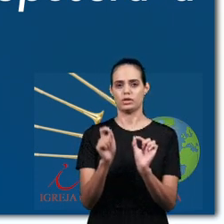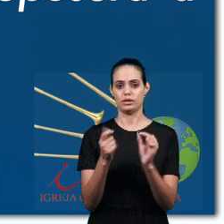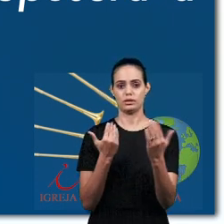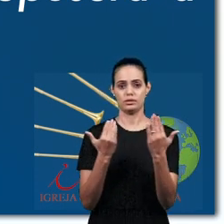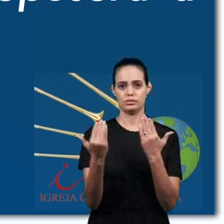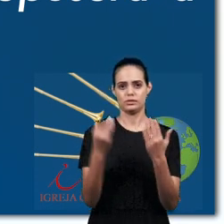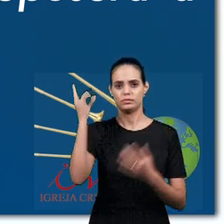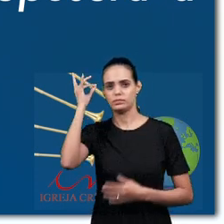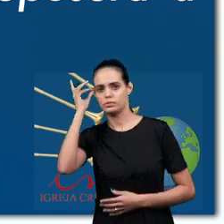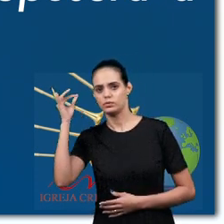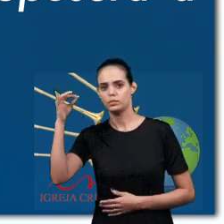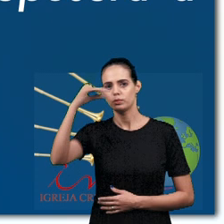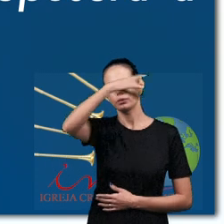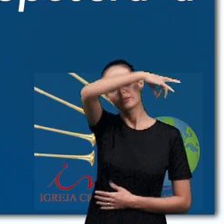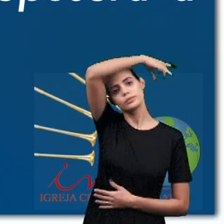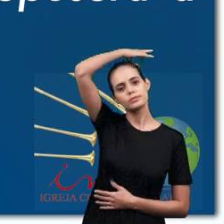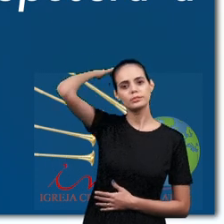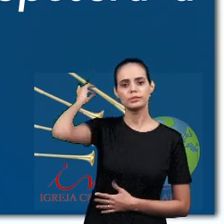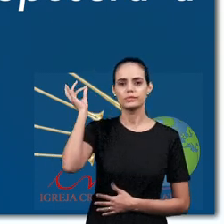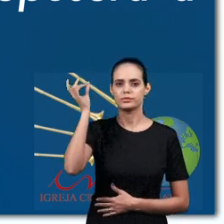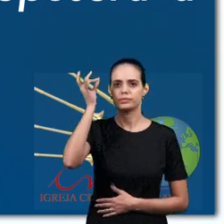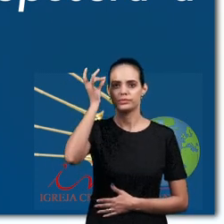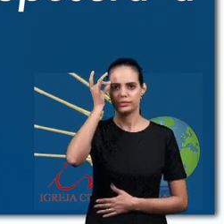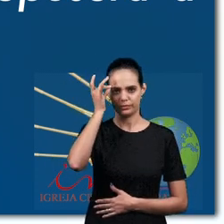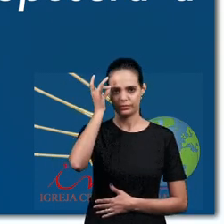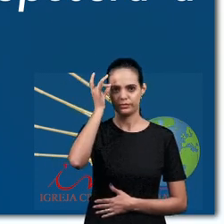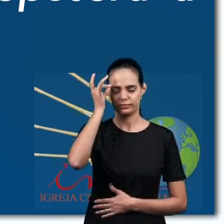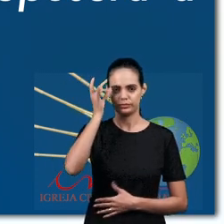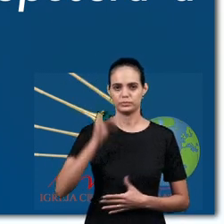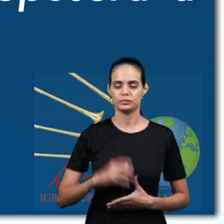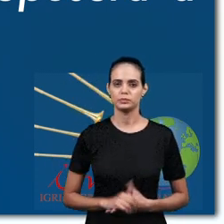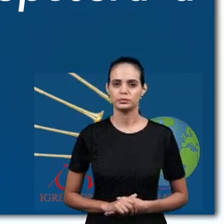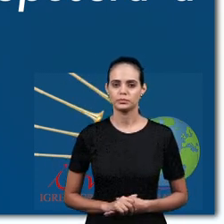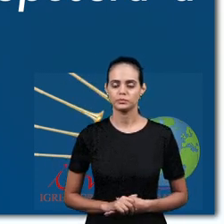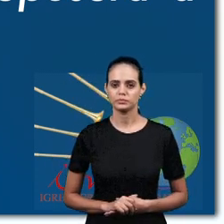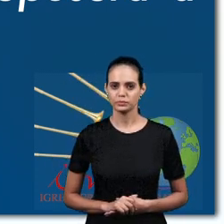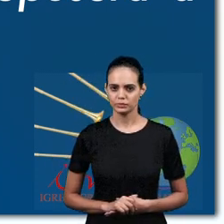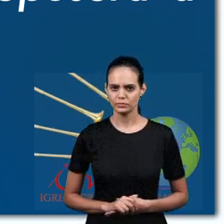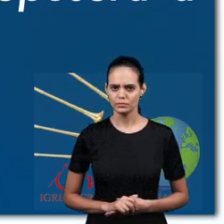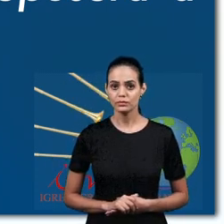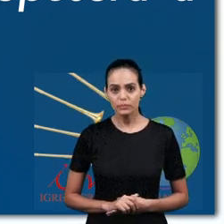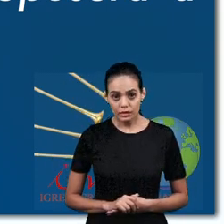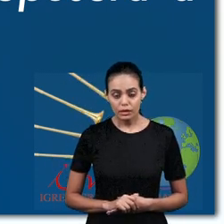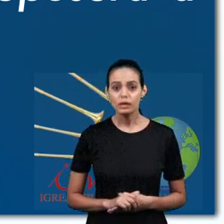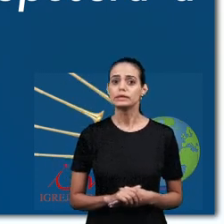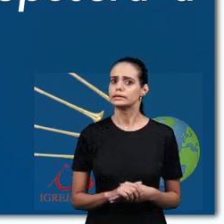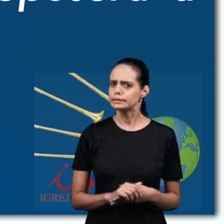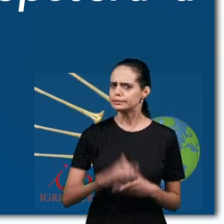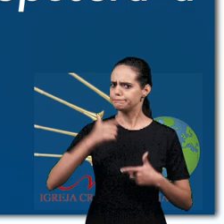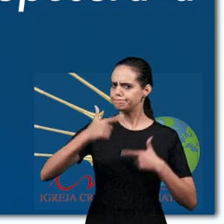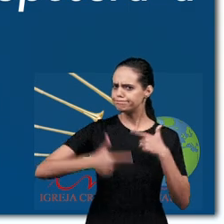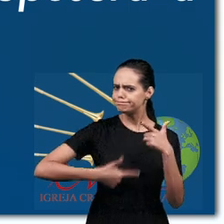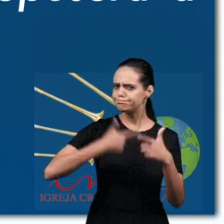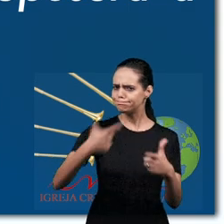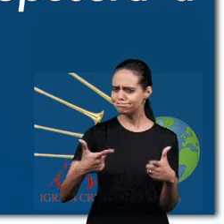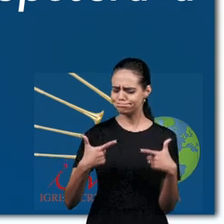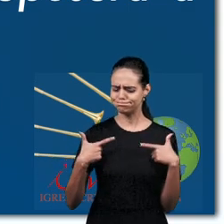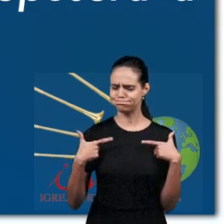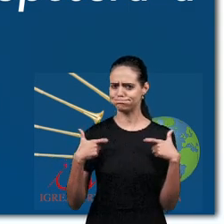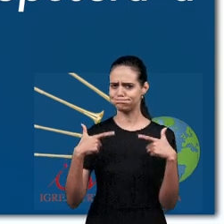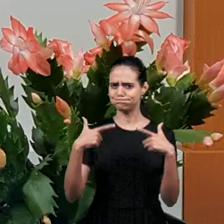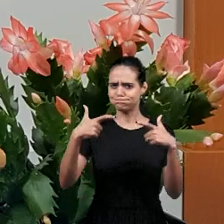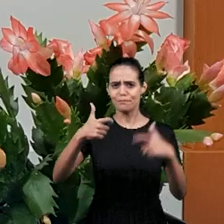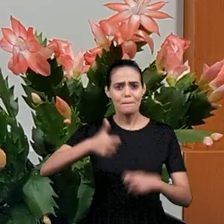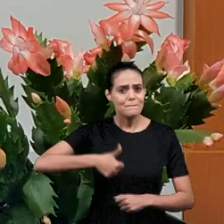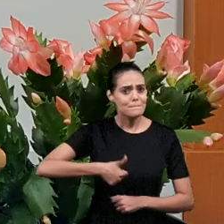Donc, il s'est opposé à 800. Mes frères et sœurs, dans une bataille, la première chose que les hommes regardaient dans